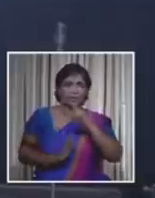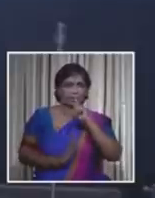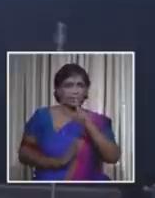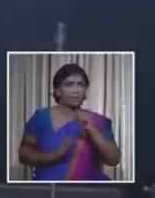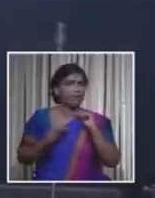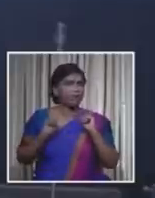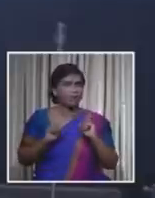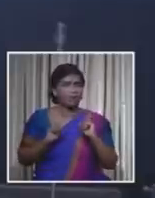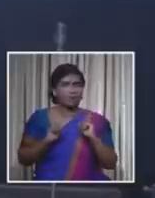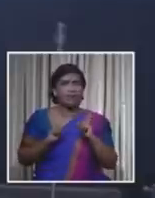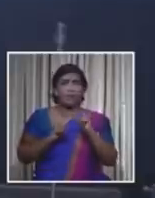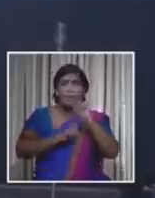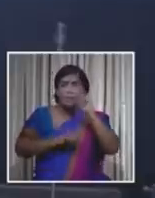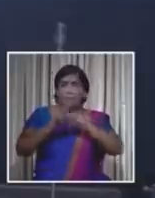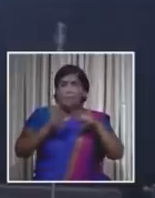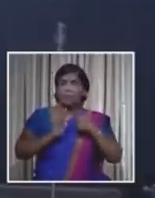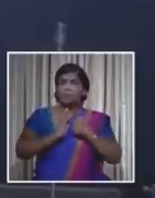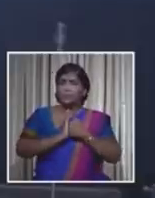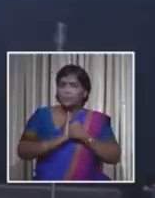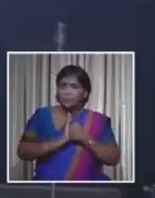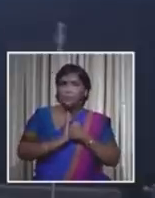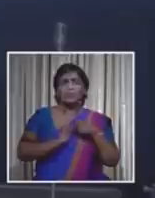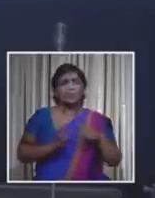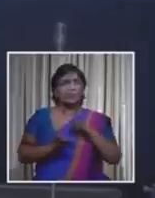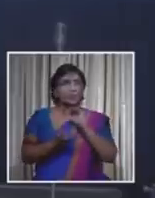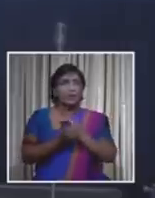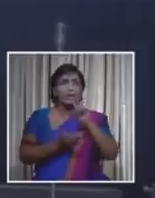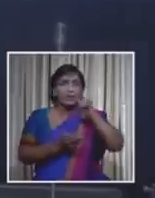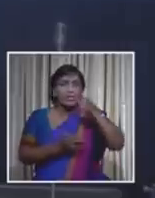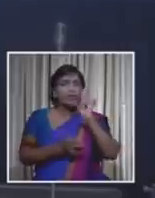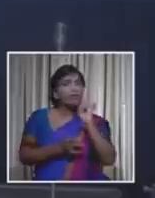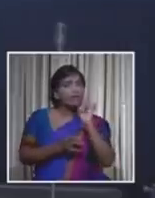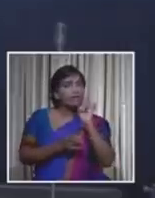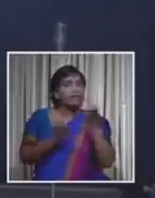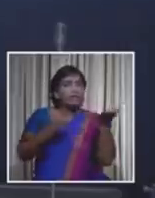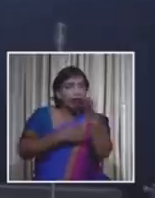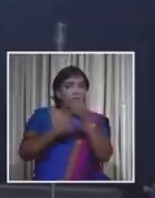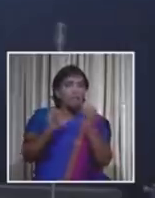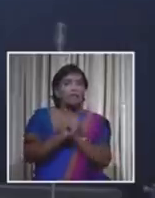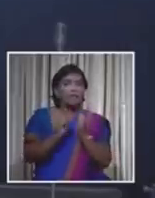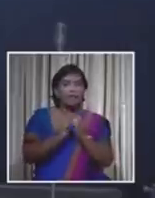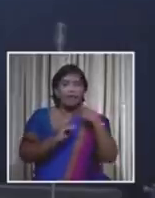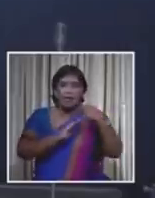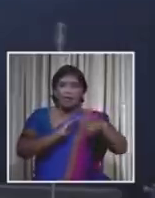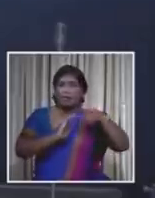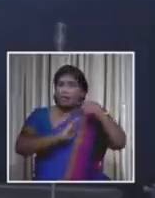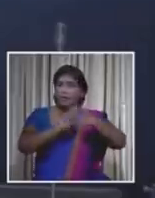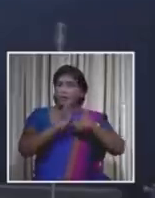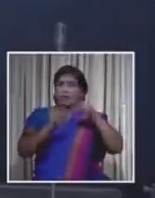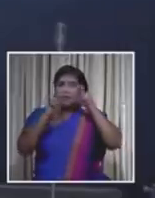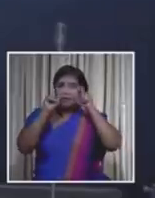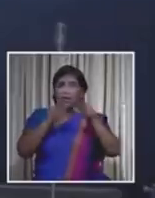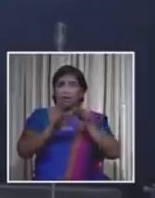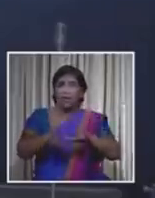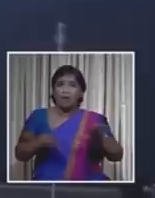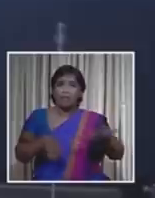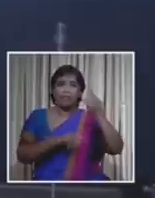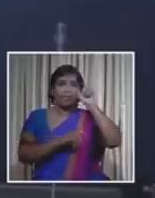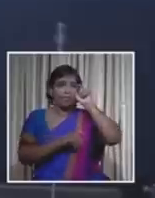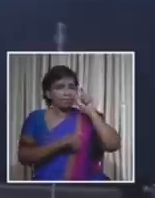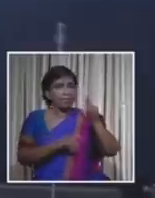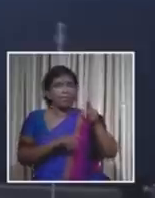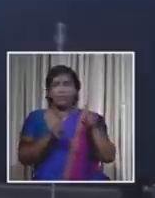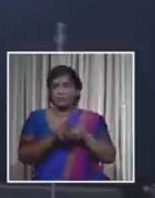මොකද සභාවේ උත්තරීතර බව රැකෙන 225 දෙනාගේ හැසිරීම අනුව අද රටම බලාගෙන ඉන්නවා දරුව බලාගෙන ඉන්නවා